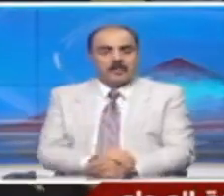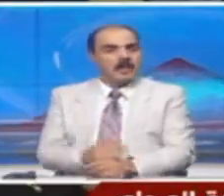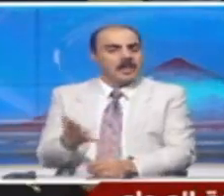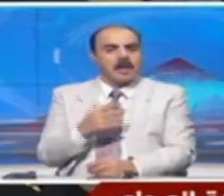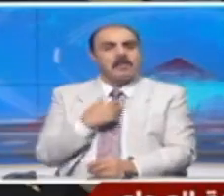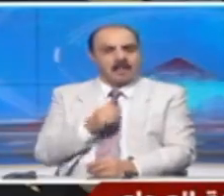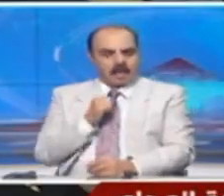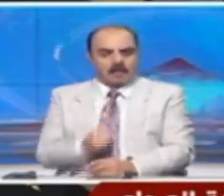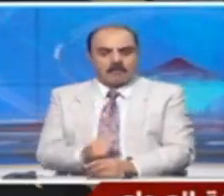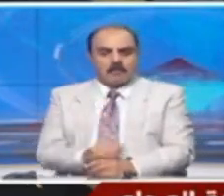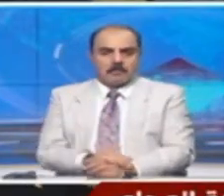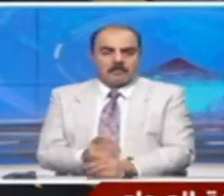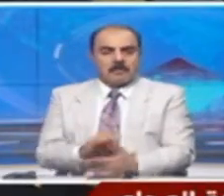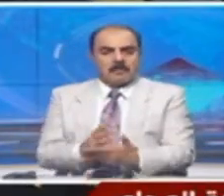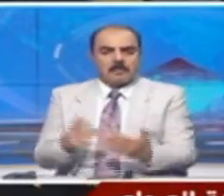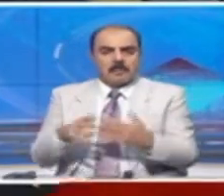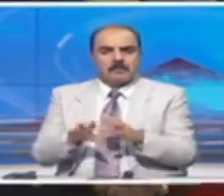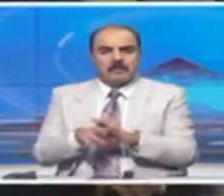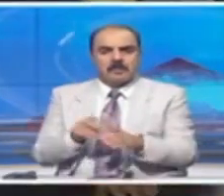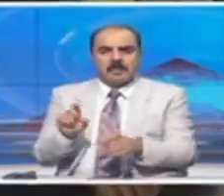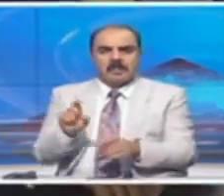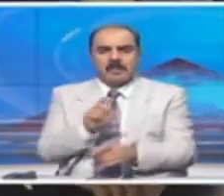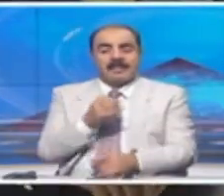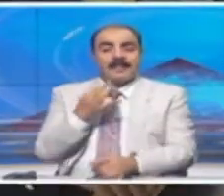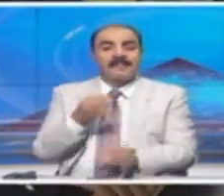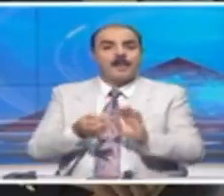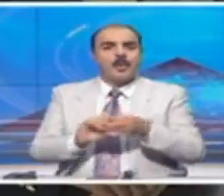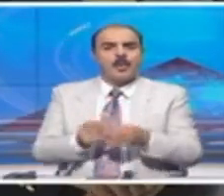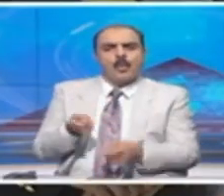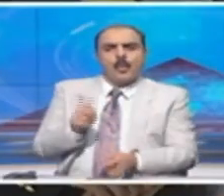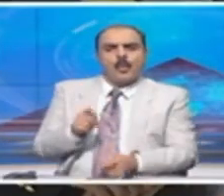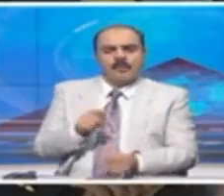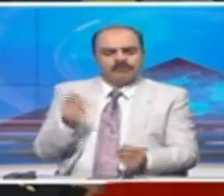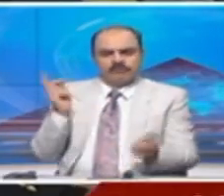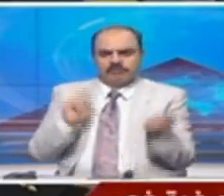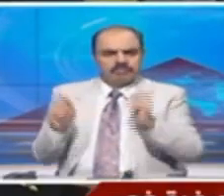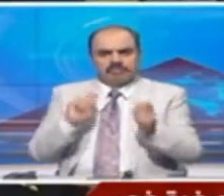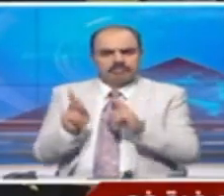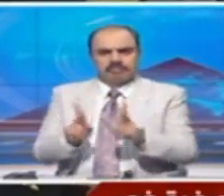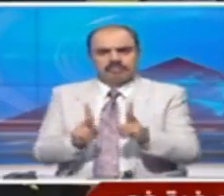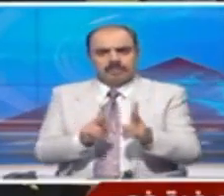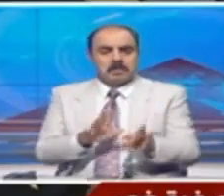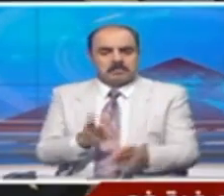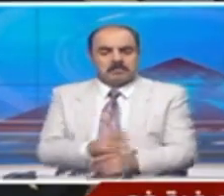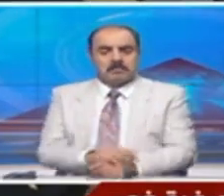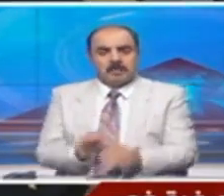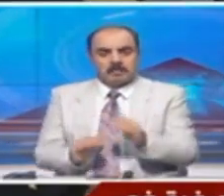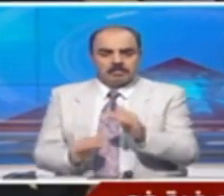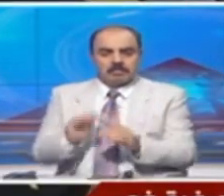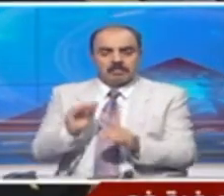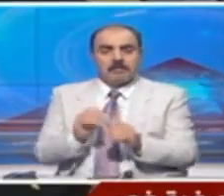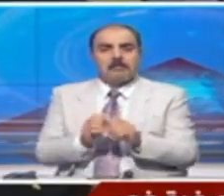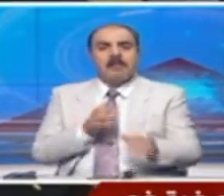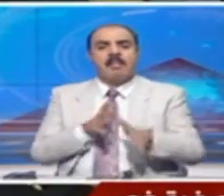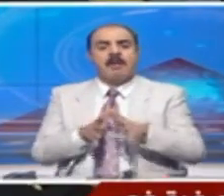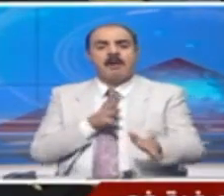قدرة لهذا المصنع ان هو يصل الى 3 مليون جرعة في اليوم، يعني بمعدل او نصل يعني ممكن نصل الى مليار جرعة